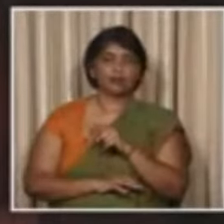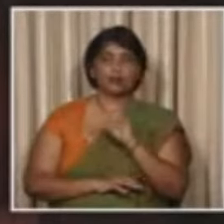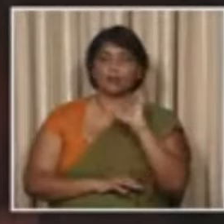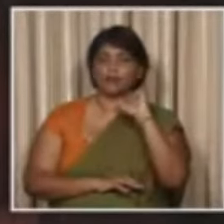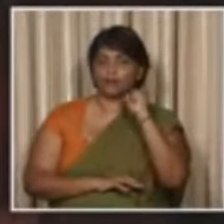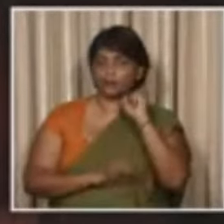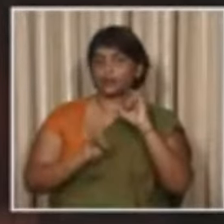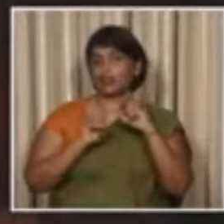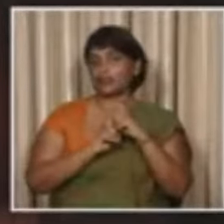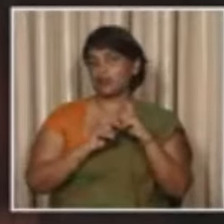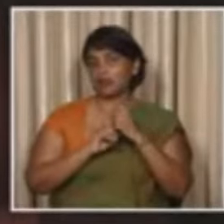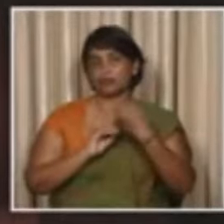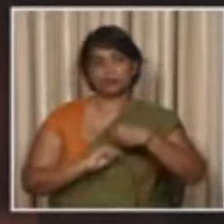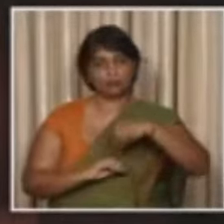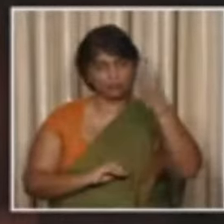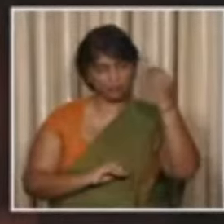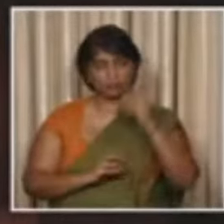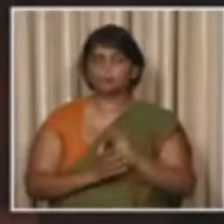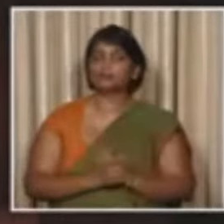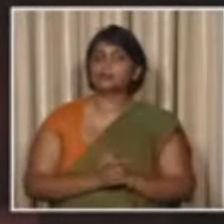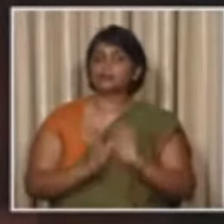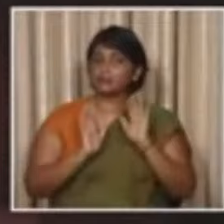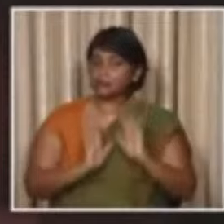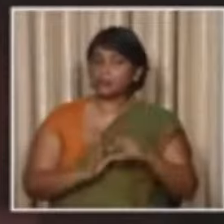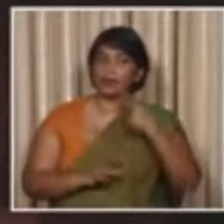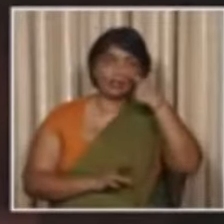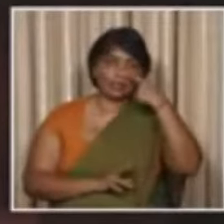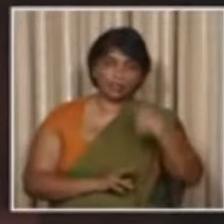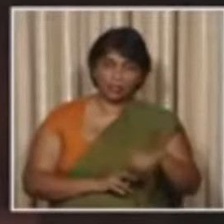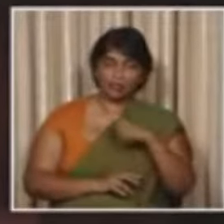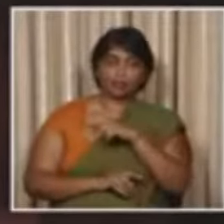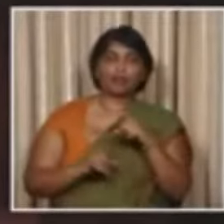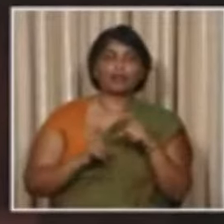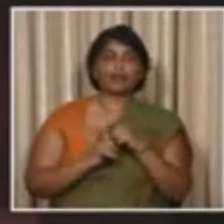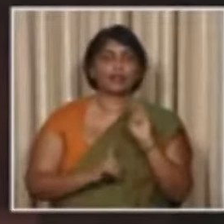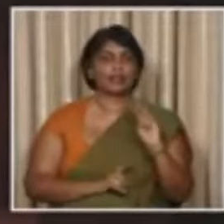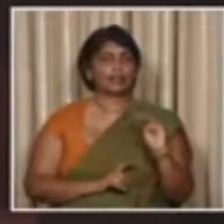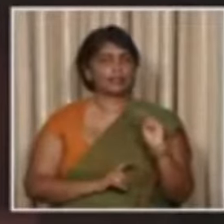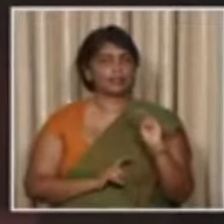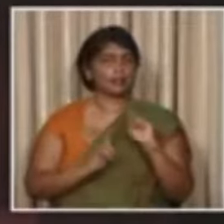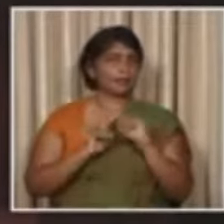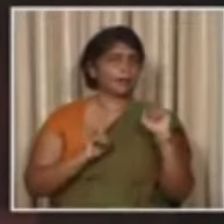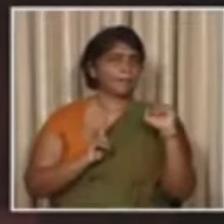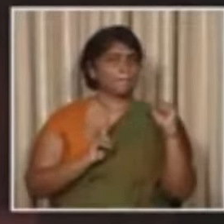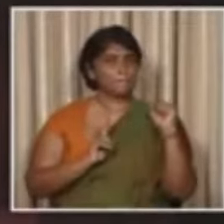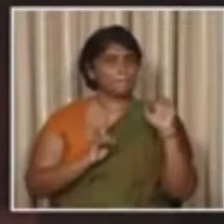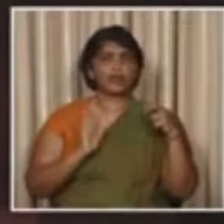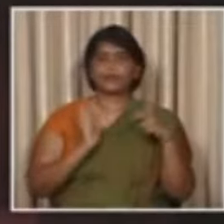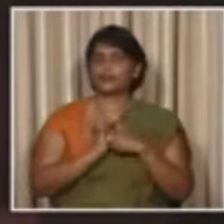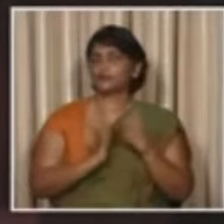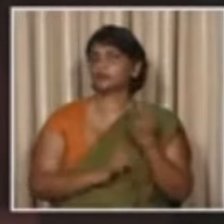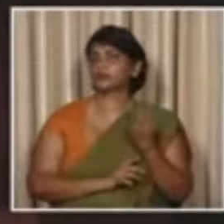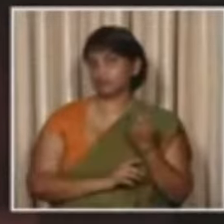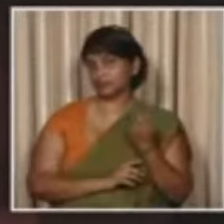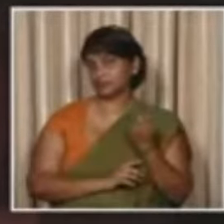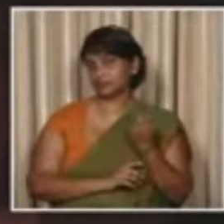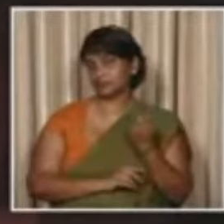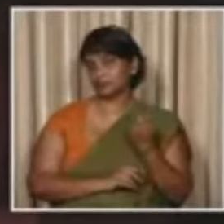$58 දක්වා වැඩි වෙනවා. නමුත් තායිලන්තයේ ගත්තොත් ඩොලර් 30ක් 50ක් අතර ප්‍රමාණයක් තමයි වීසා ගාස්තු වලට